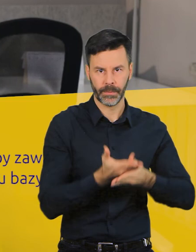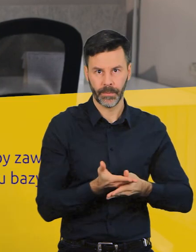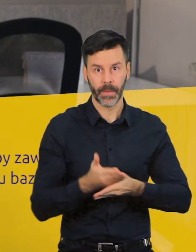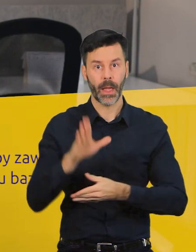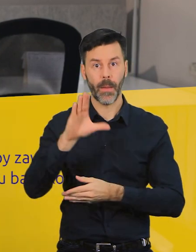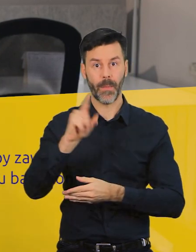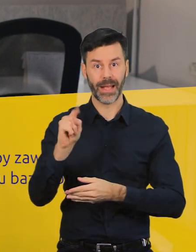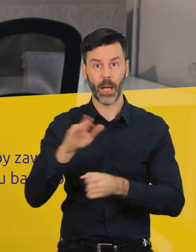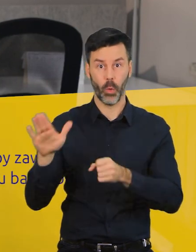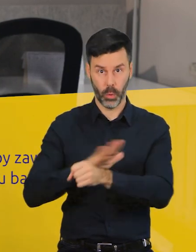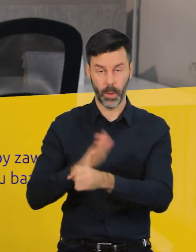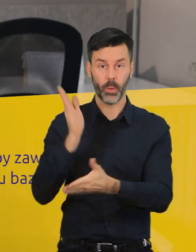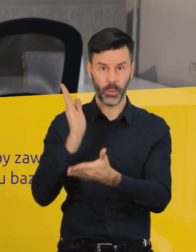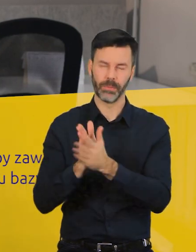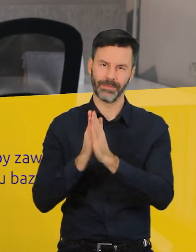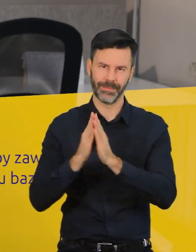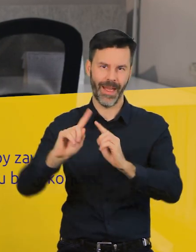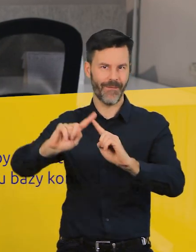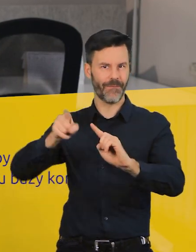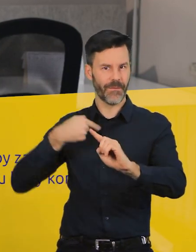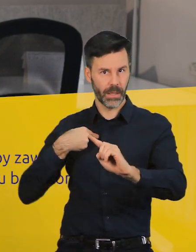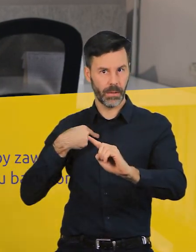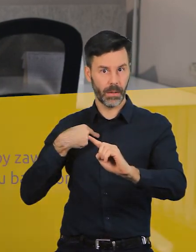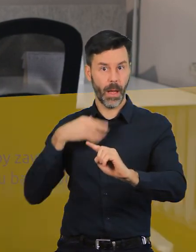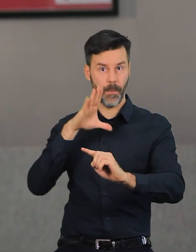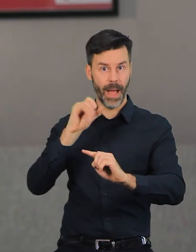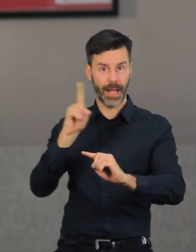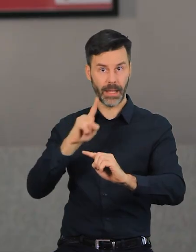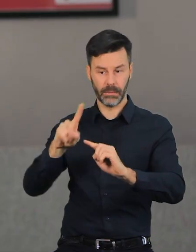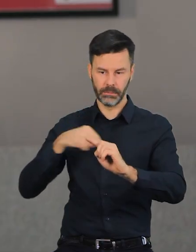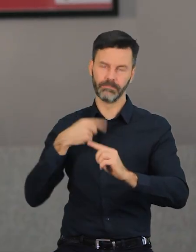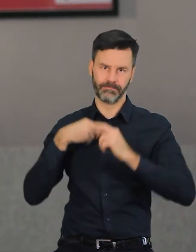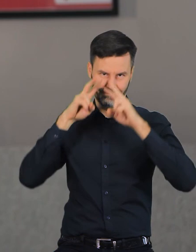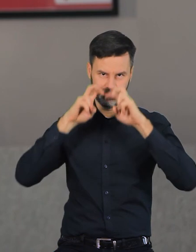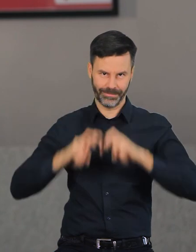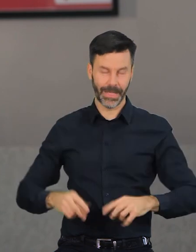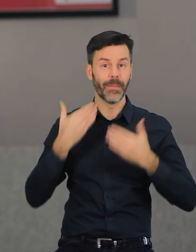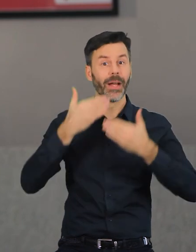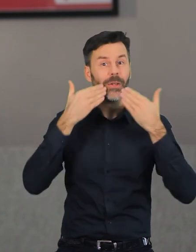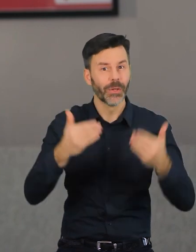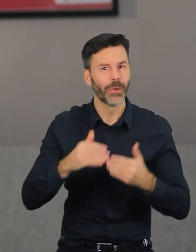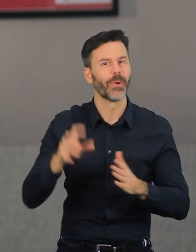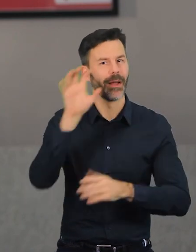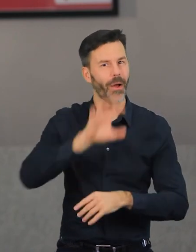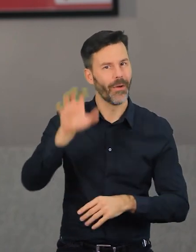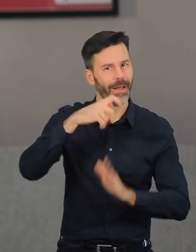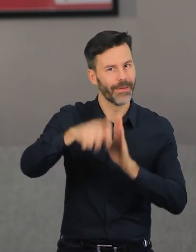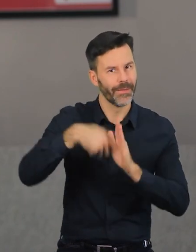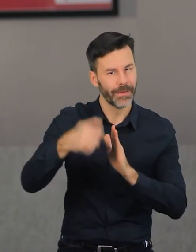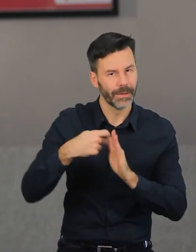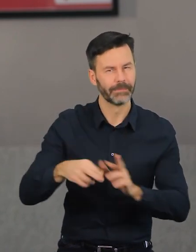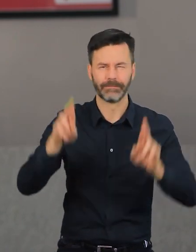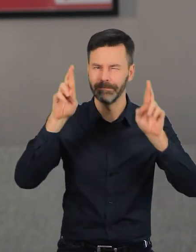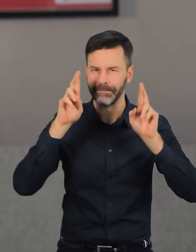nas prześlijcie. Dopiero przesłanie bazy umożliwia jej weryfikację. Dziękuję za obejrzenie kolejnego odcinka. Mam nadzieję, że